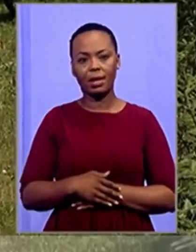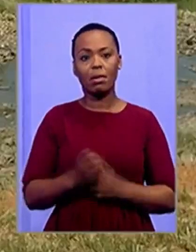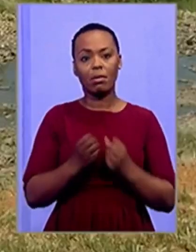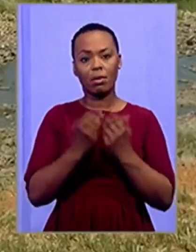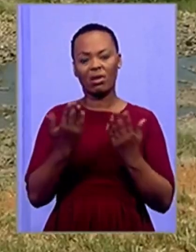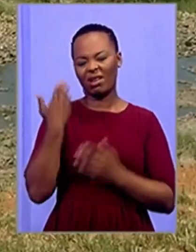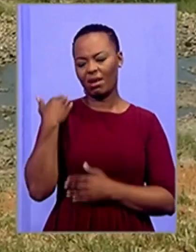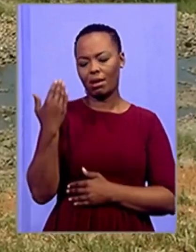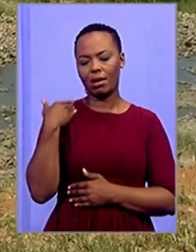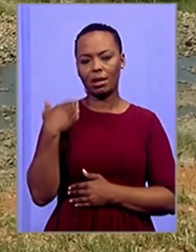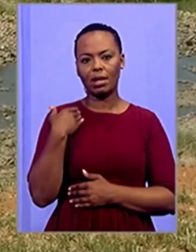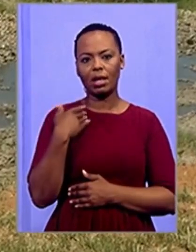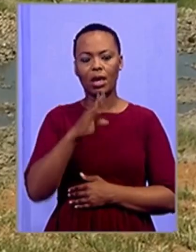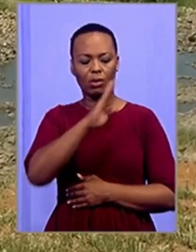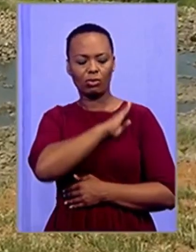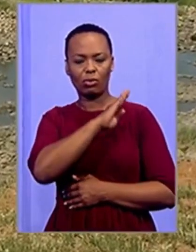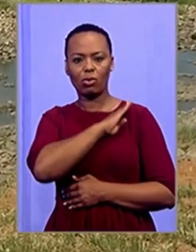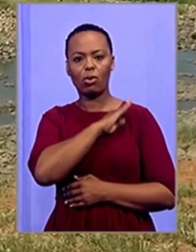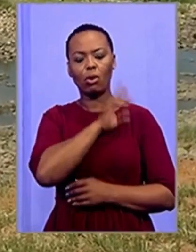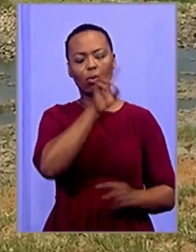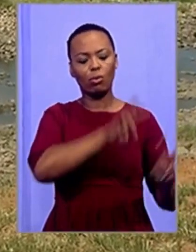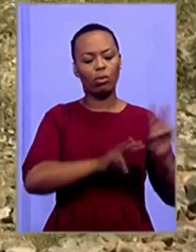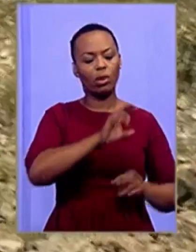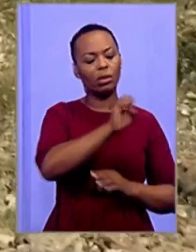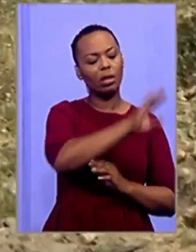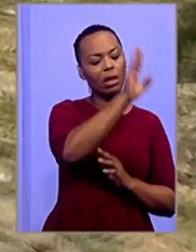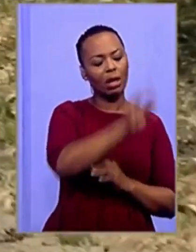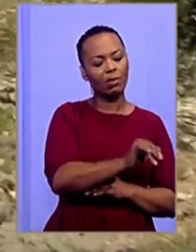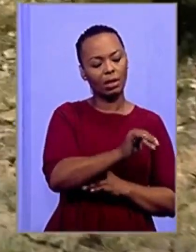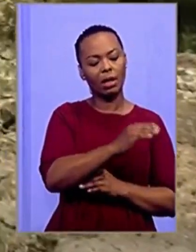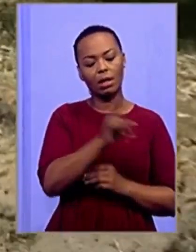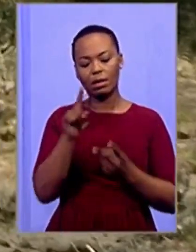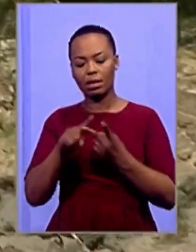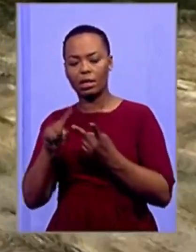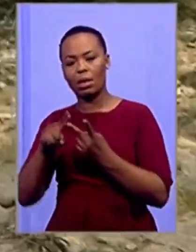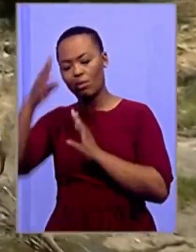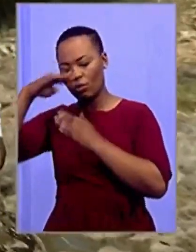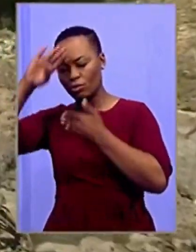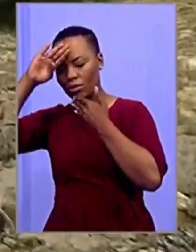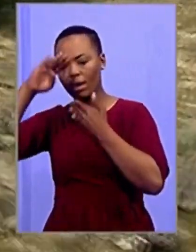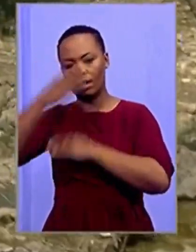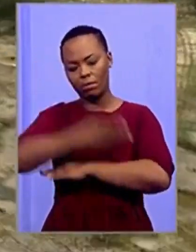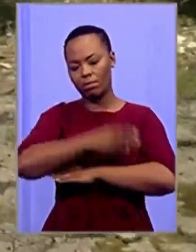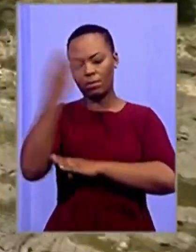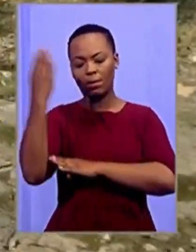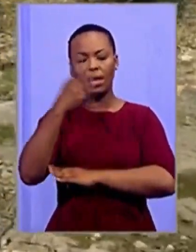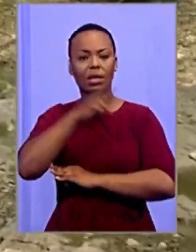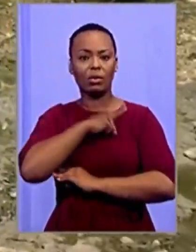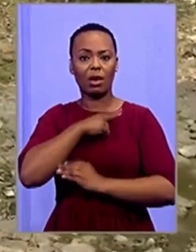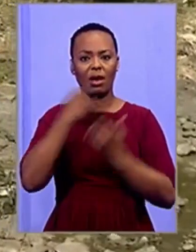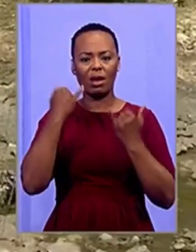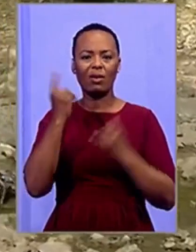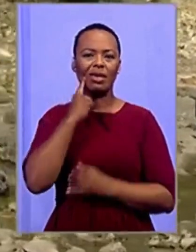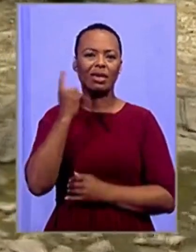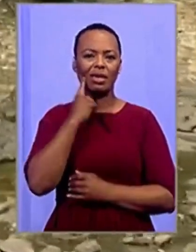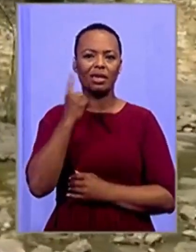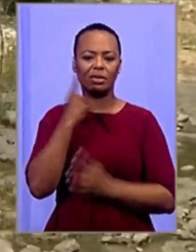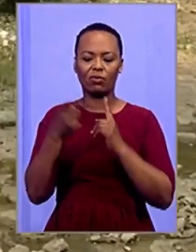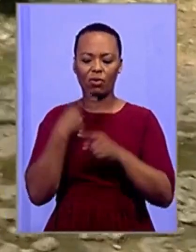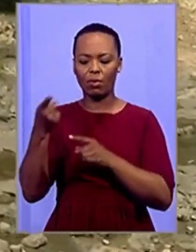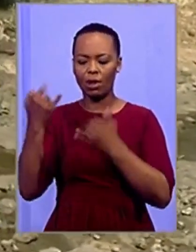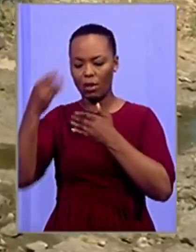ono. Fela seno ga se tlhole se diragala. Ke ka mokgwa go leng bonolo ka teng go tshela molelwane wa Mabule mono Botswana go tla mo